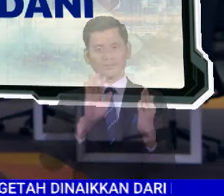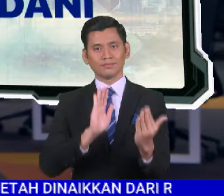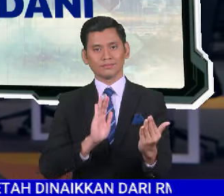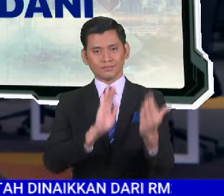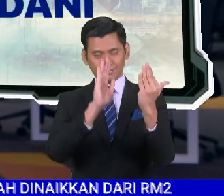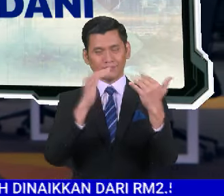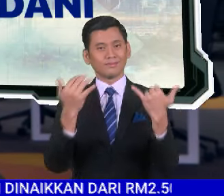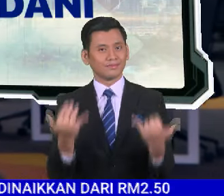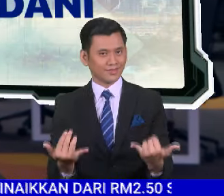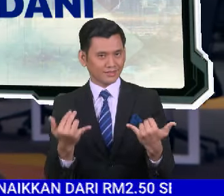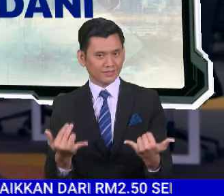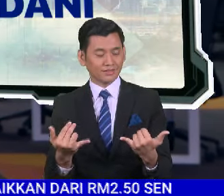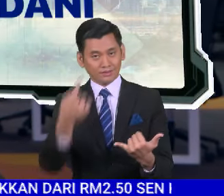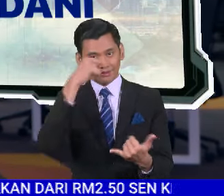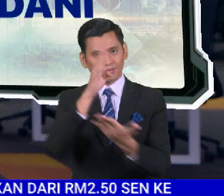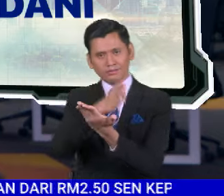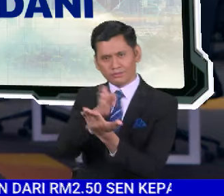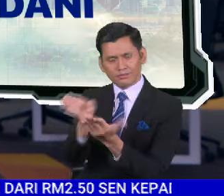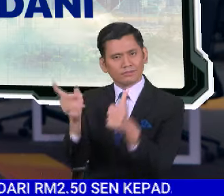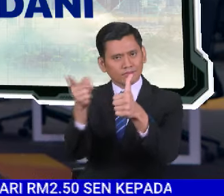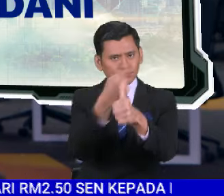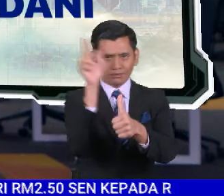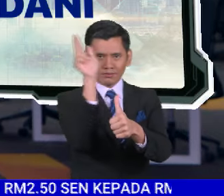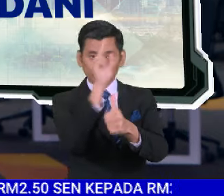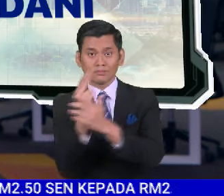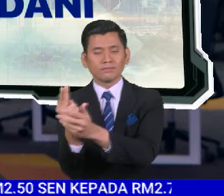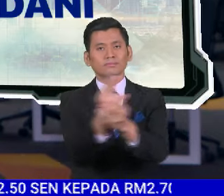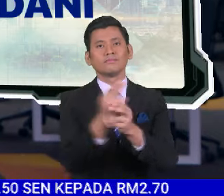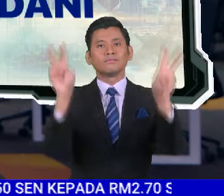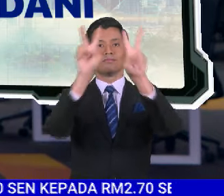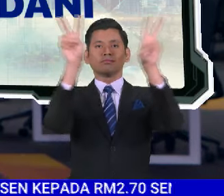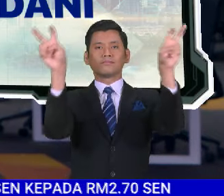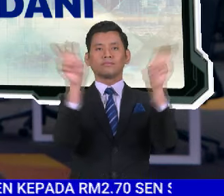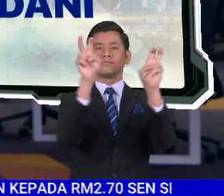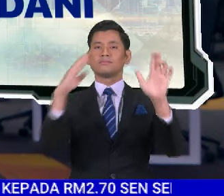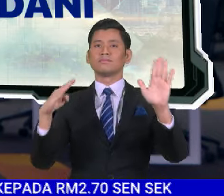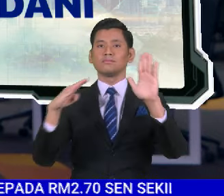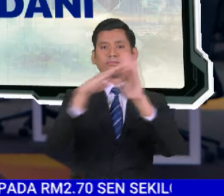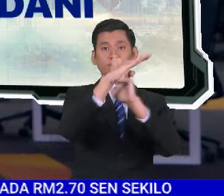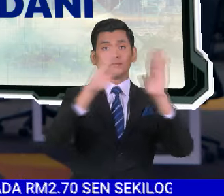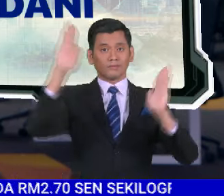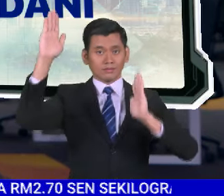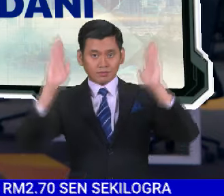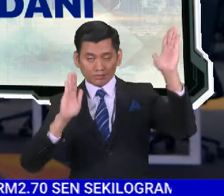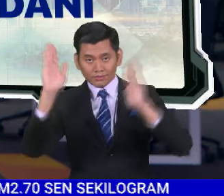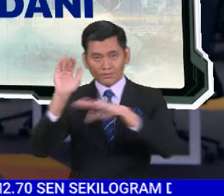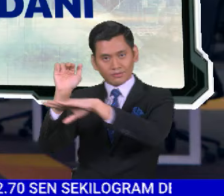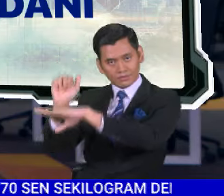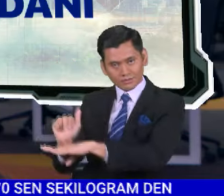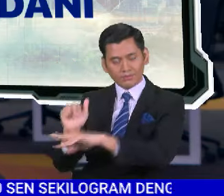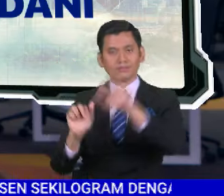tantangan semasa baik belanjaan pertama kerajaan perpaduan bertemakan membangun Malaysia Madani